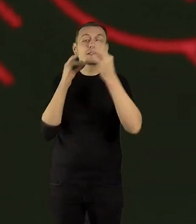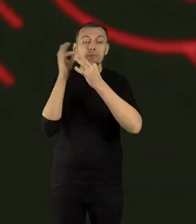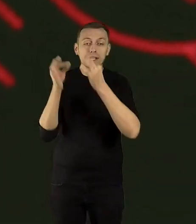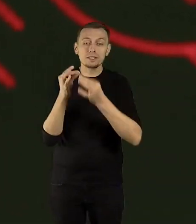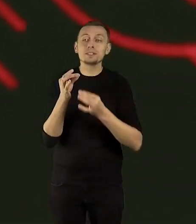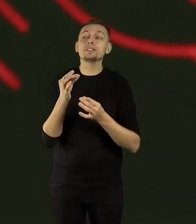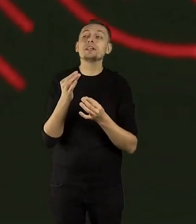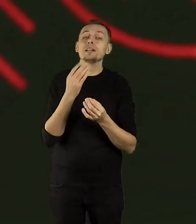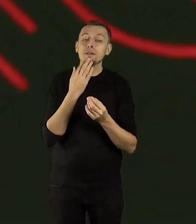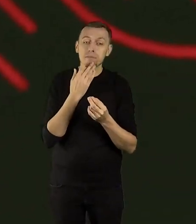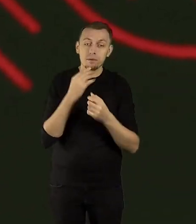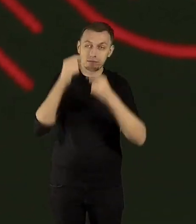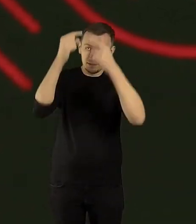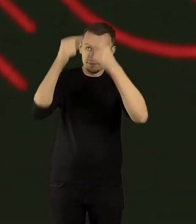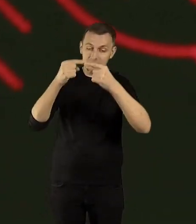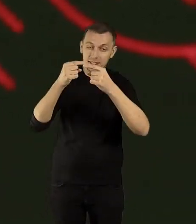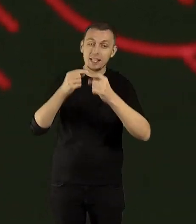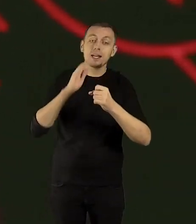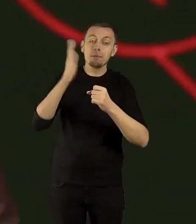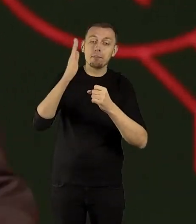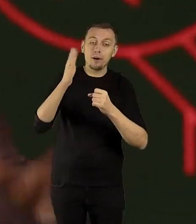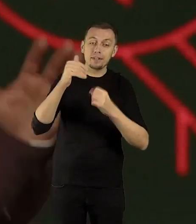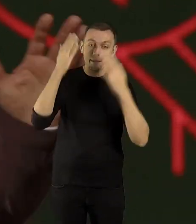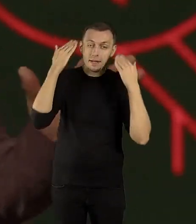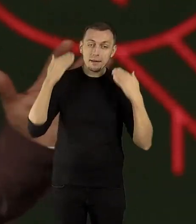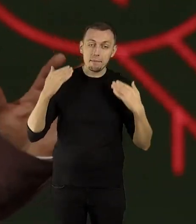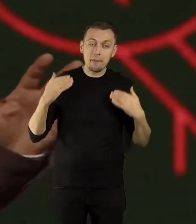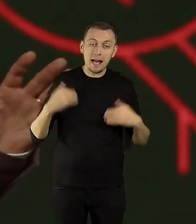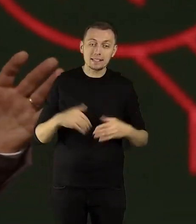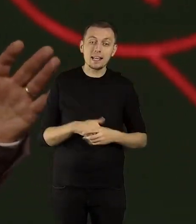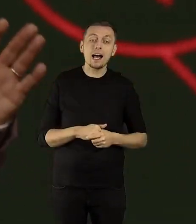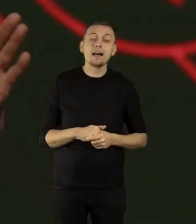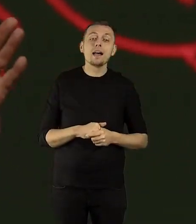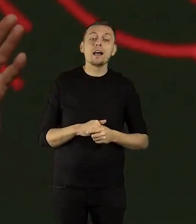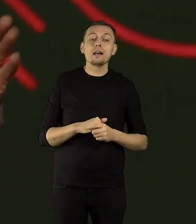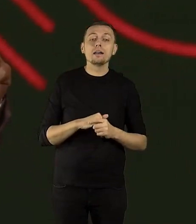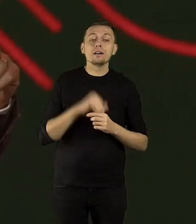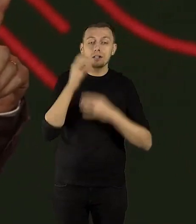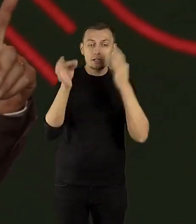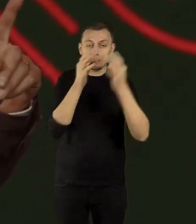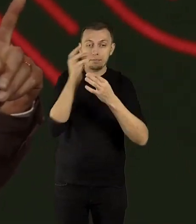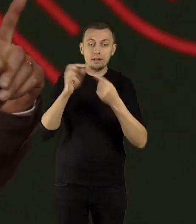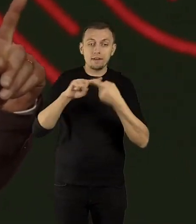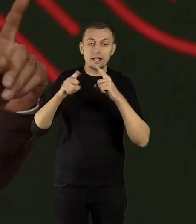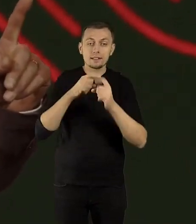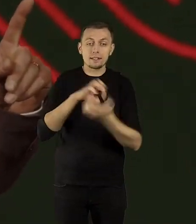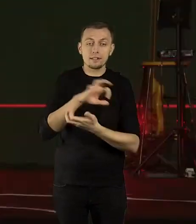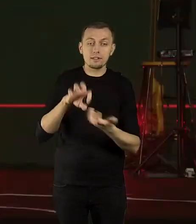świat. Celowo was poprosiłem, żebyście podnieśli rękę